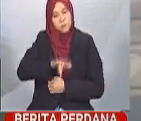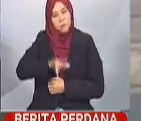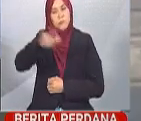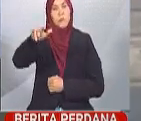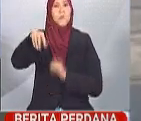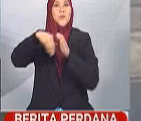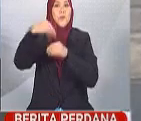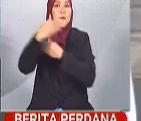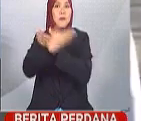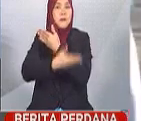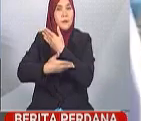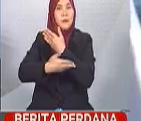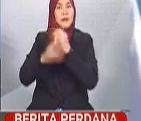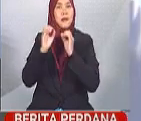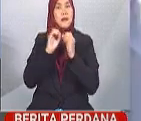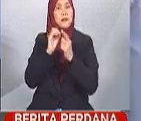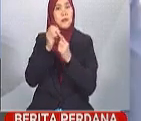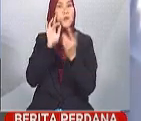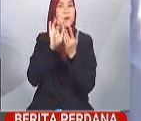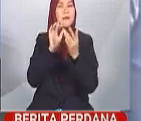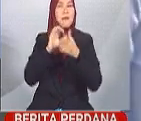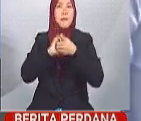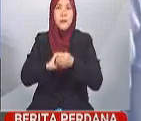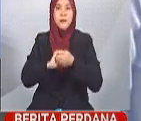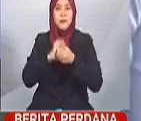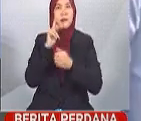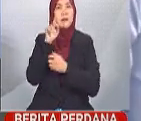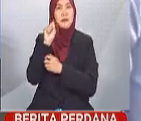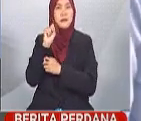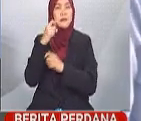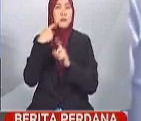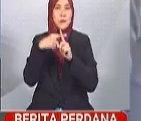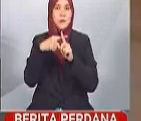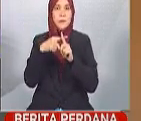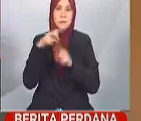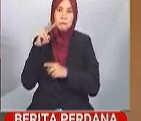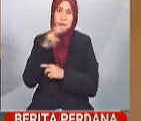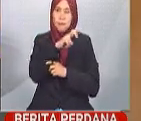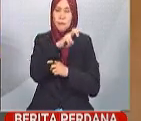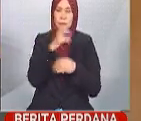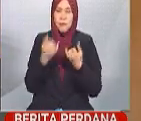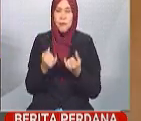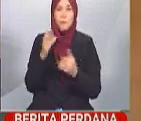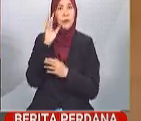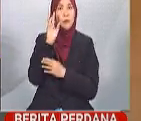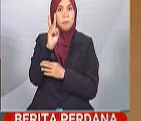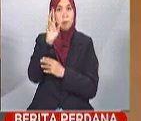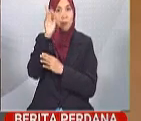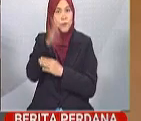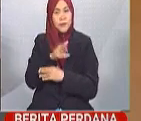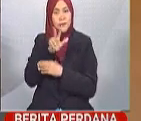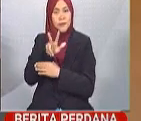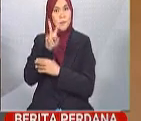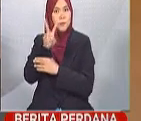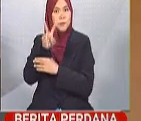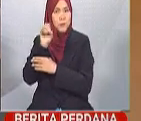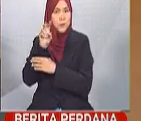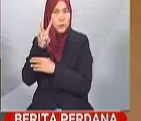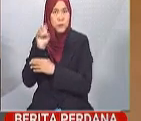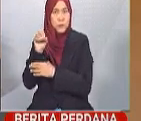negara-negara yang cocok atau Khair mungkin sehingga 6ace 2020